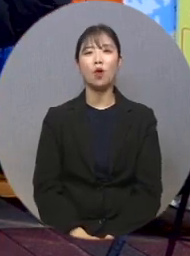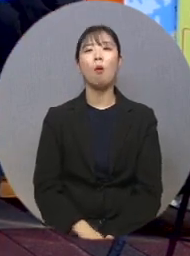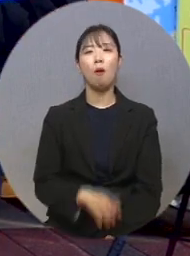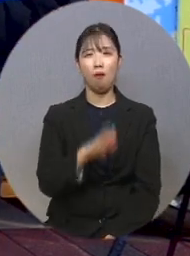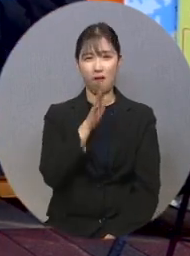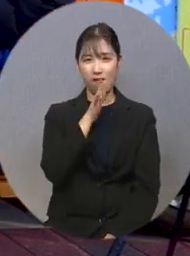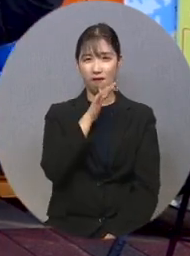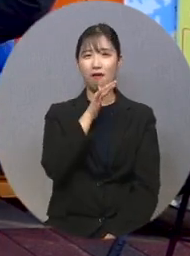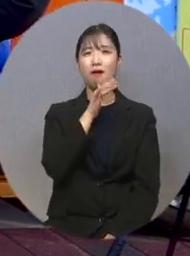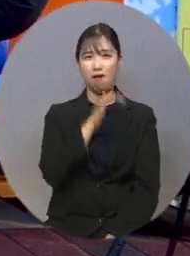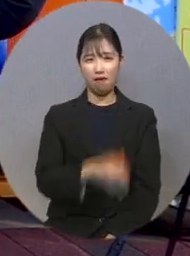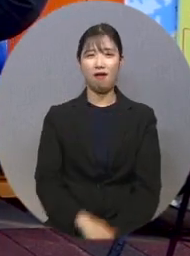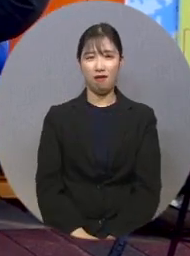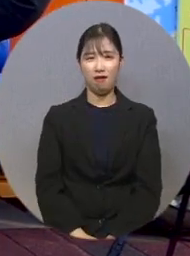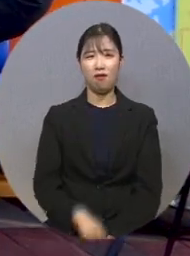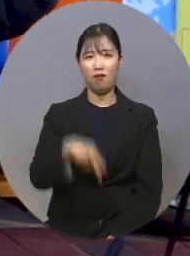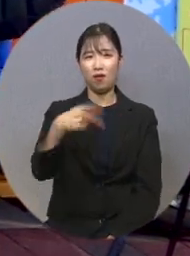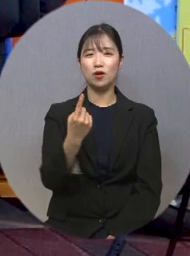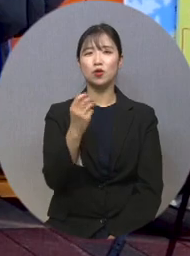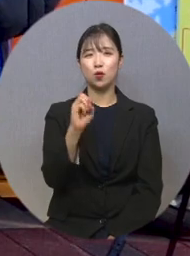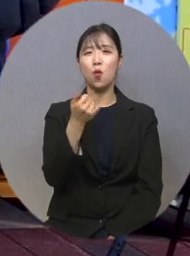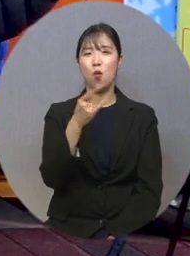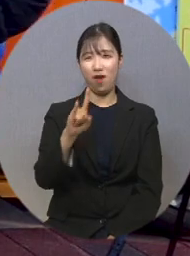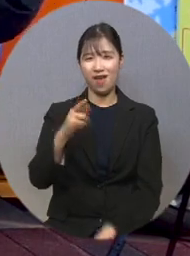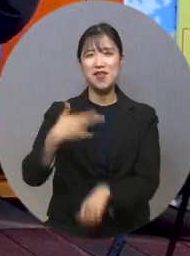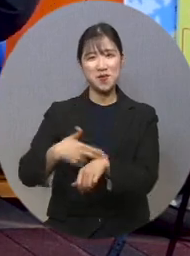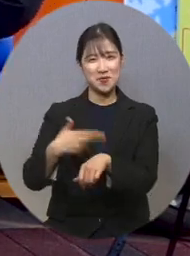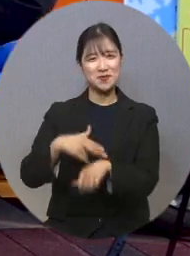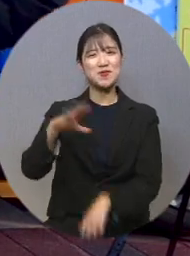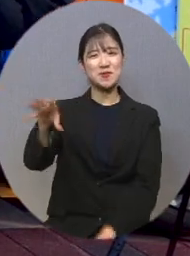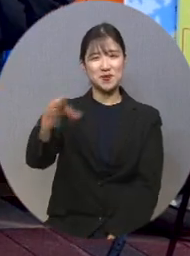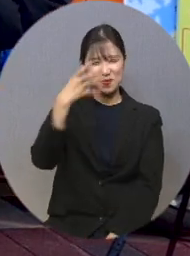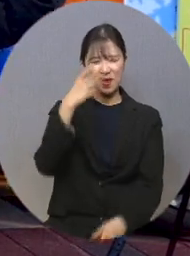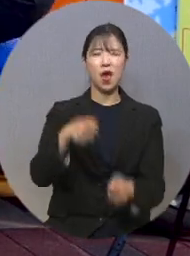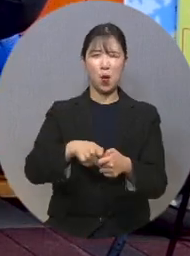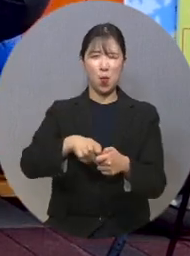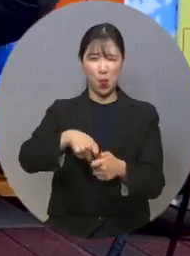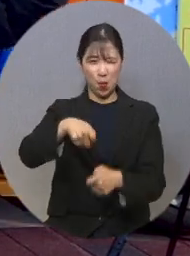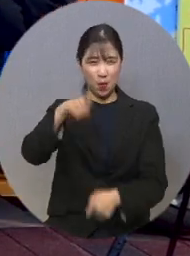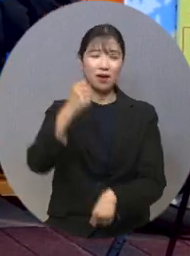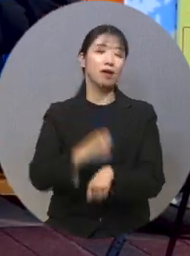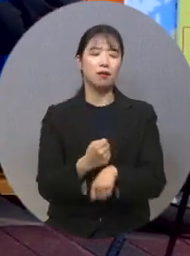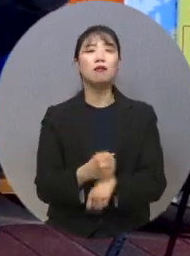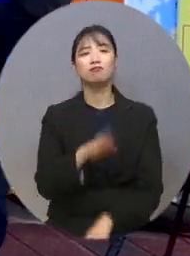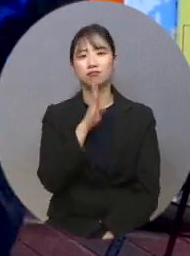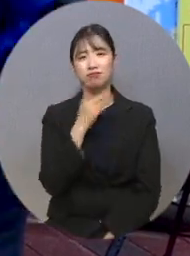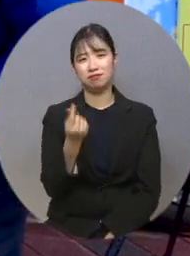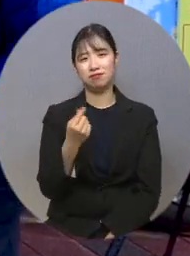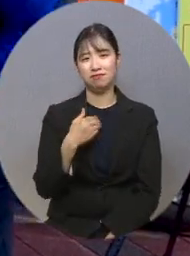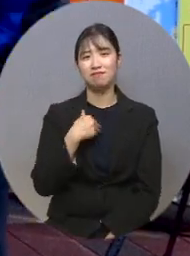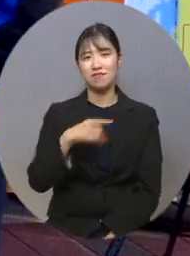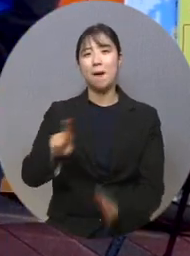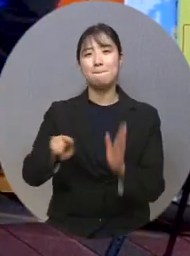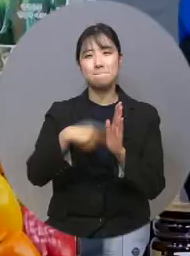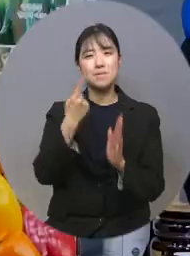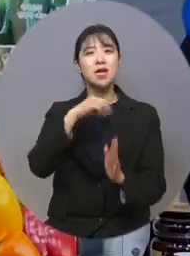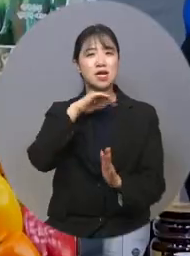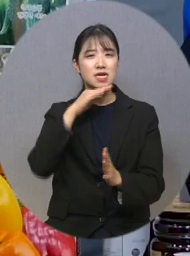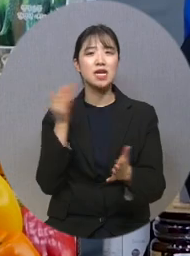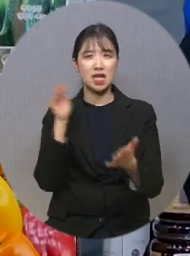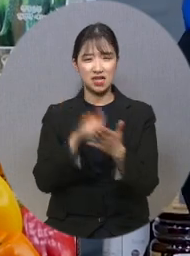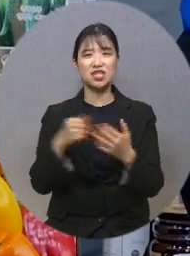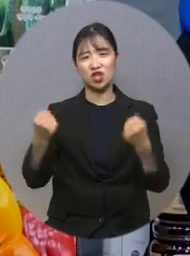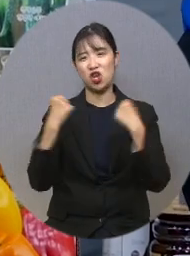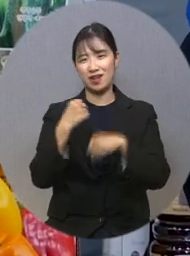그렇구나. 송혜 선생님처럼. 아 그러니까. 너도 오래오래 아주. 백세 건강할 것 같아. 네. 남녀 장터 덕분입니다. 아우 감사합니다.